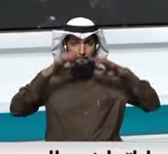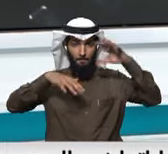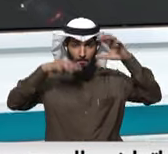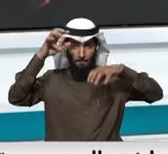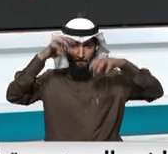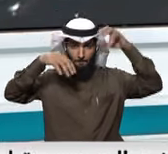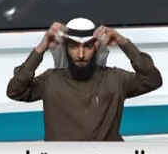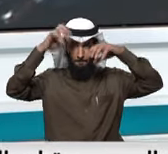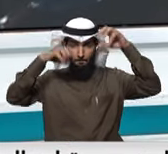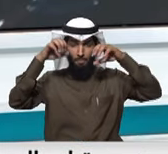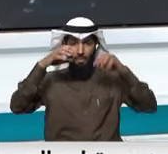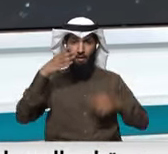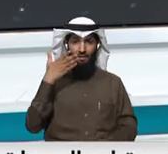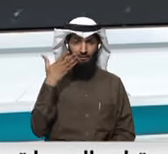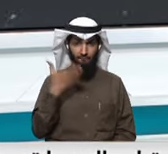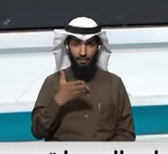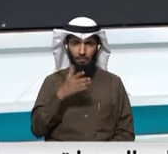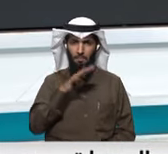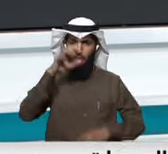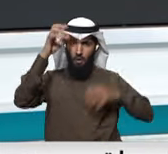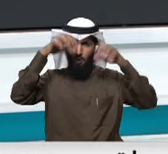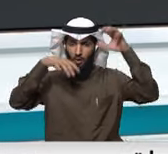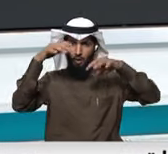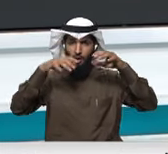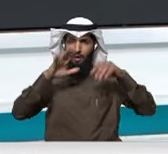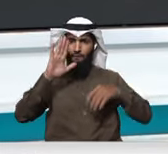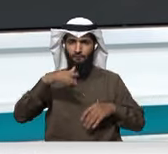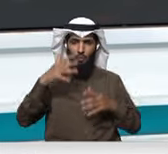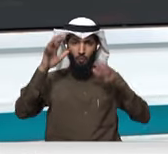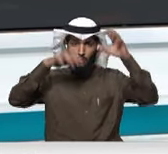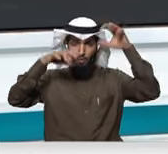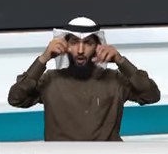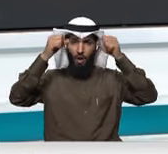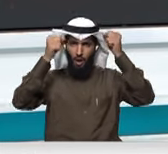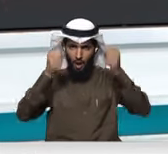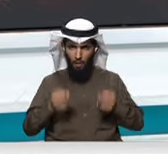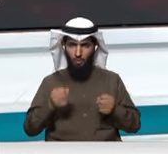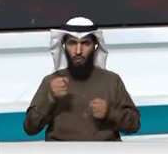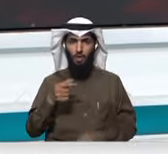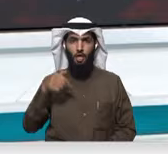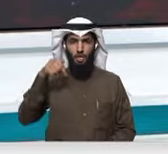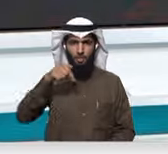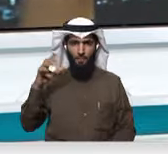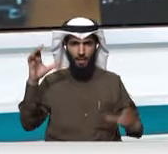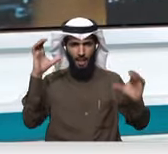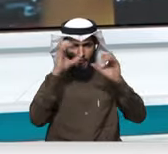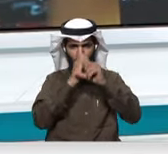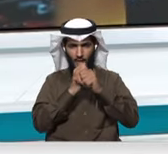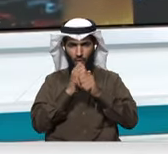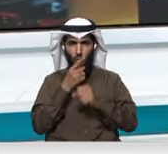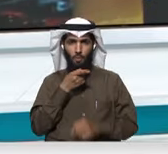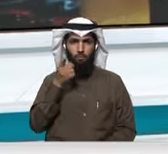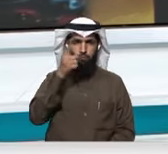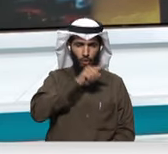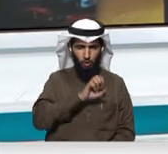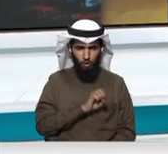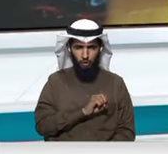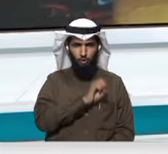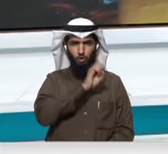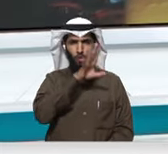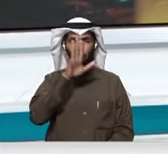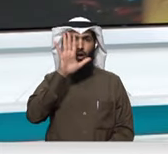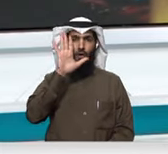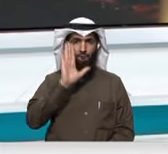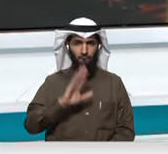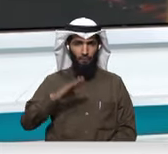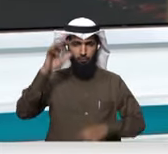على مناطق دون غيرها فرص الغزاره ايضا راح تكون موجوده على بعض المناطق الليله وتحديدا مع ساعات الصباح الاولى والفجر الامطار راح تكون